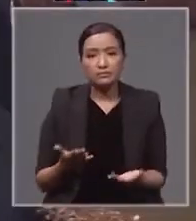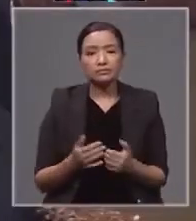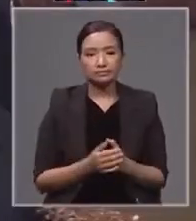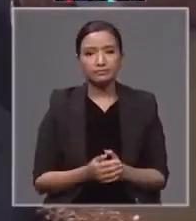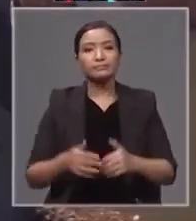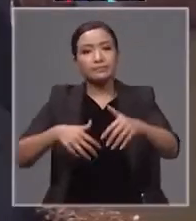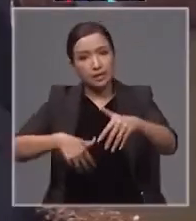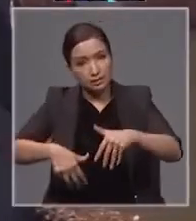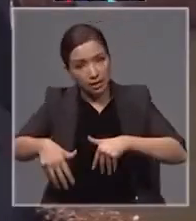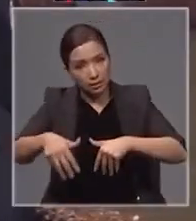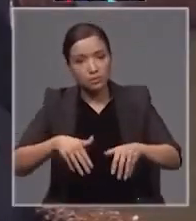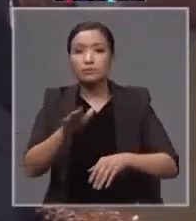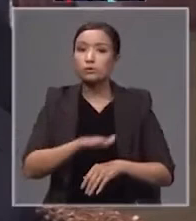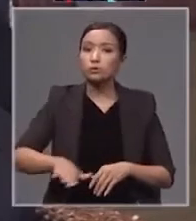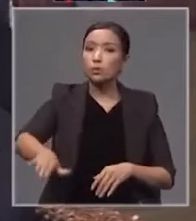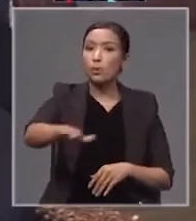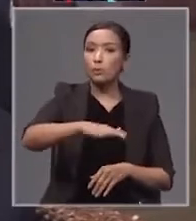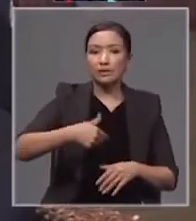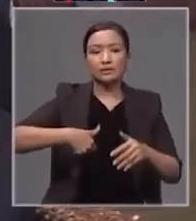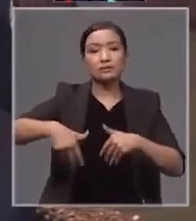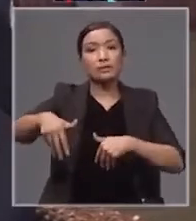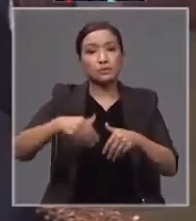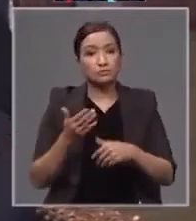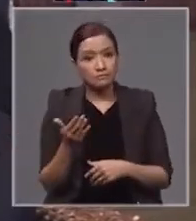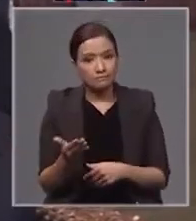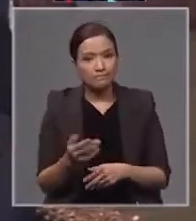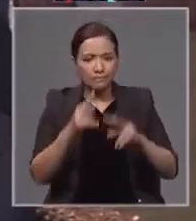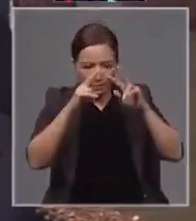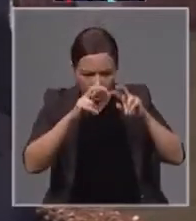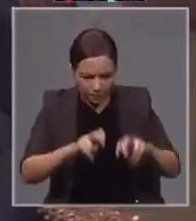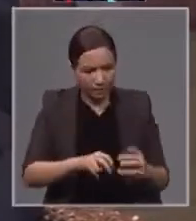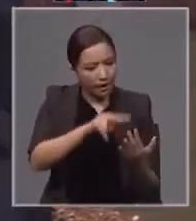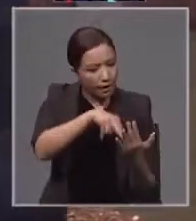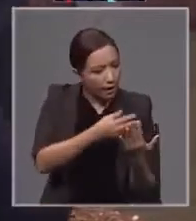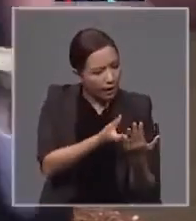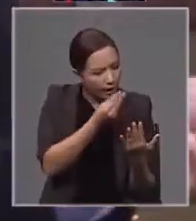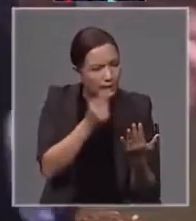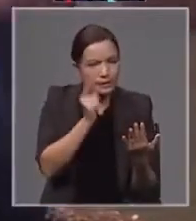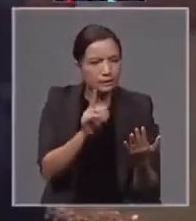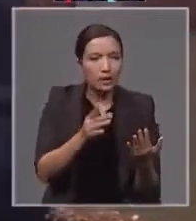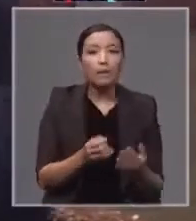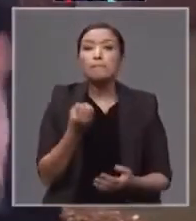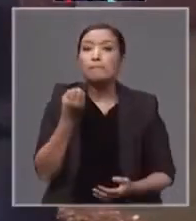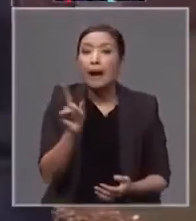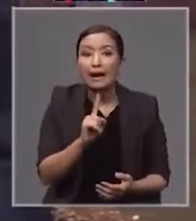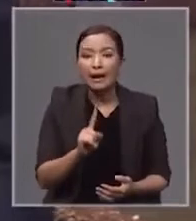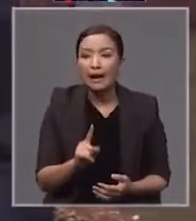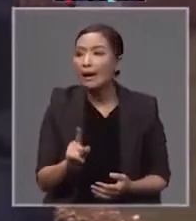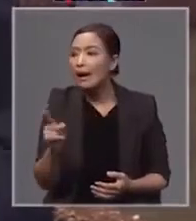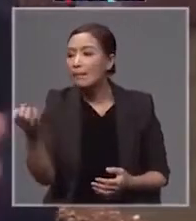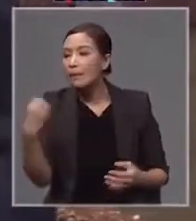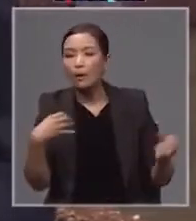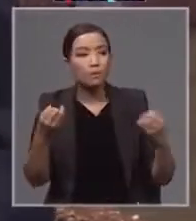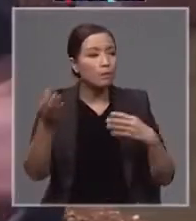ชาชนเนี่ยโดยทั่วไปแล้วเนี่ยประชาชนไม่ค่อยได้ศึกษาได้อ่านจริงจะฟังข้อมูลจากที่ต่างจ